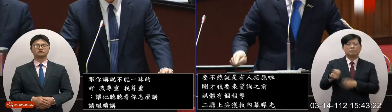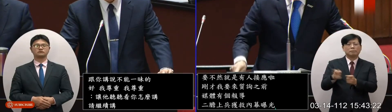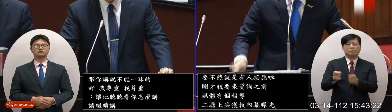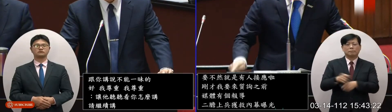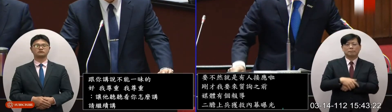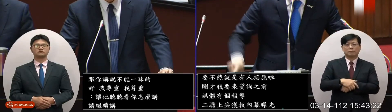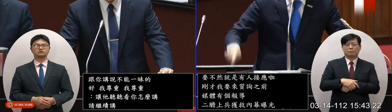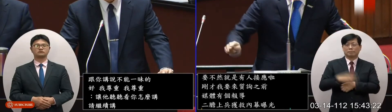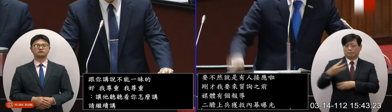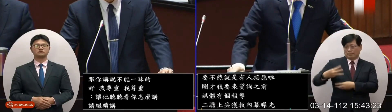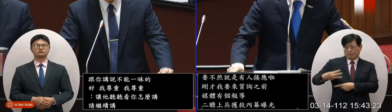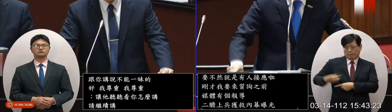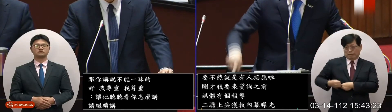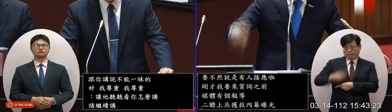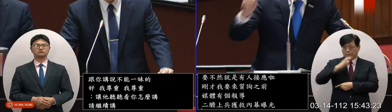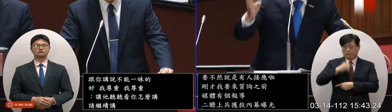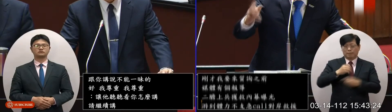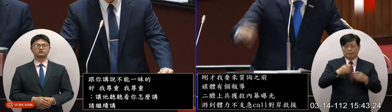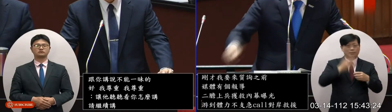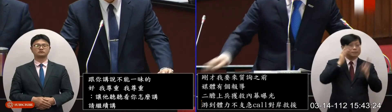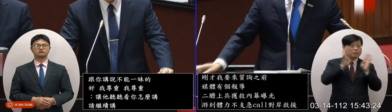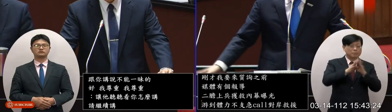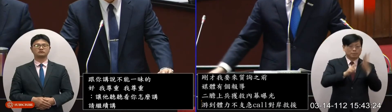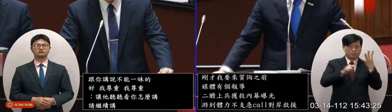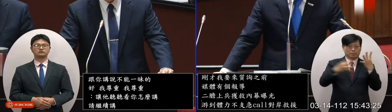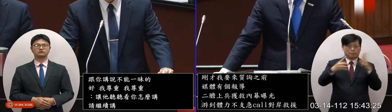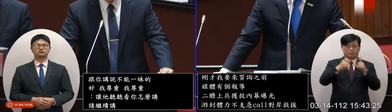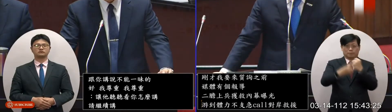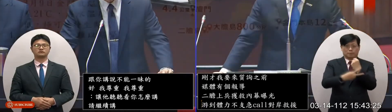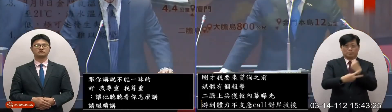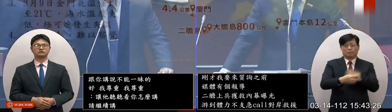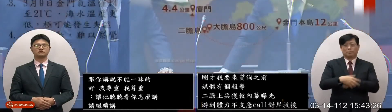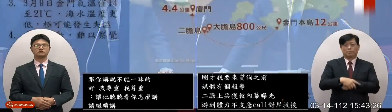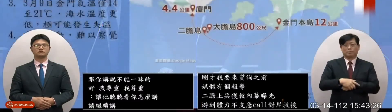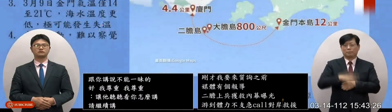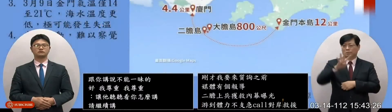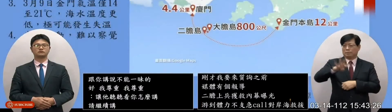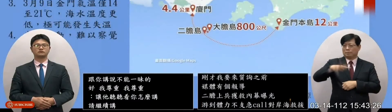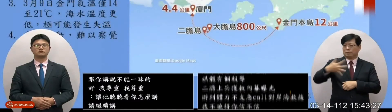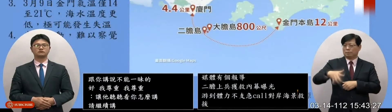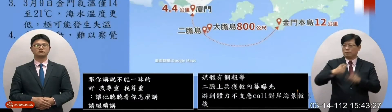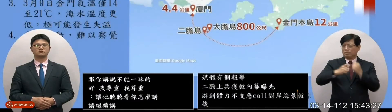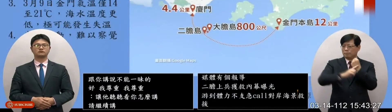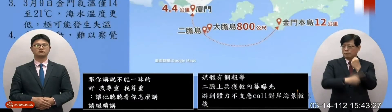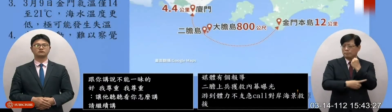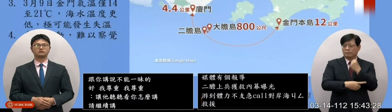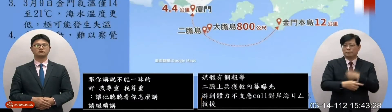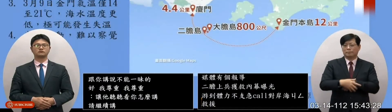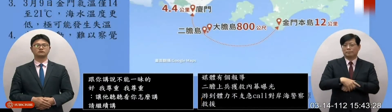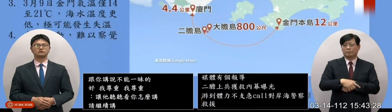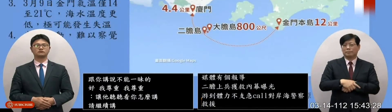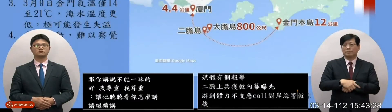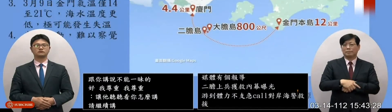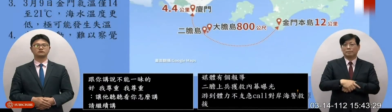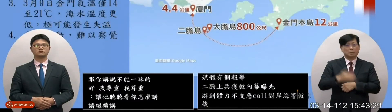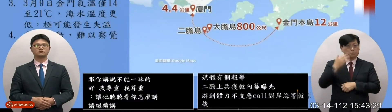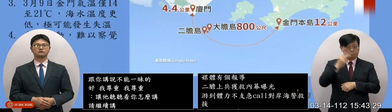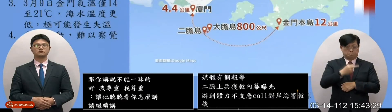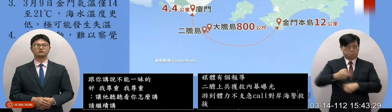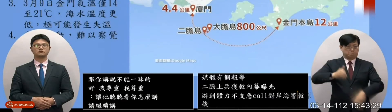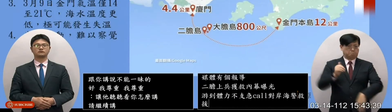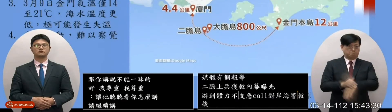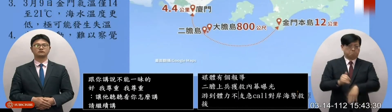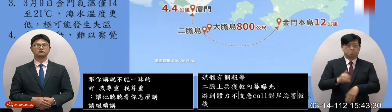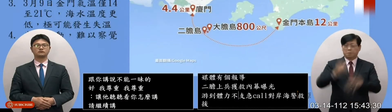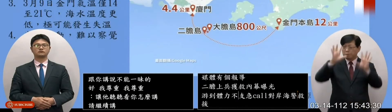方。二胆岛距离厦门4.4公里，4000多公尺。你的泳技要很